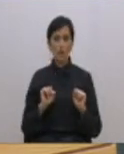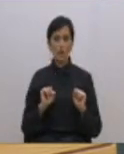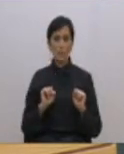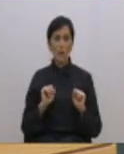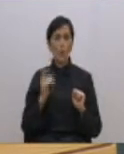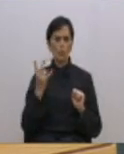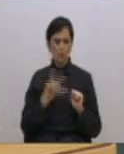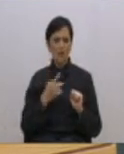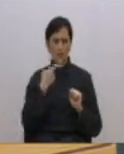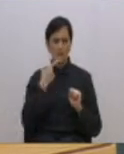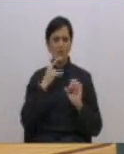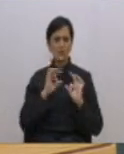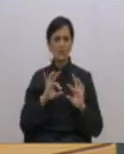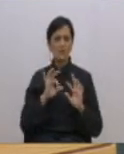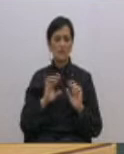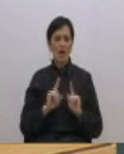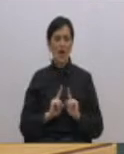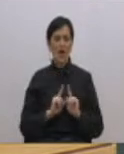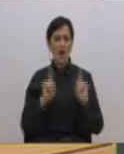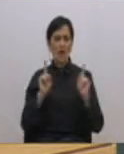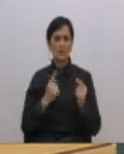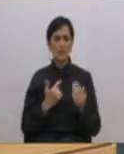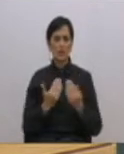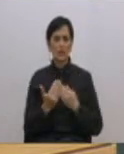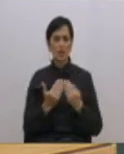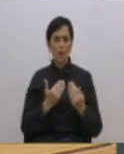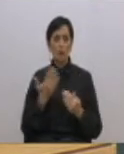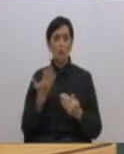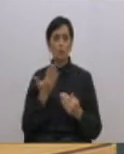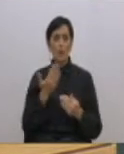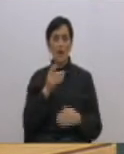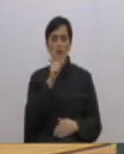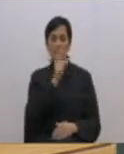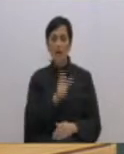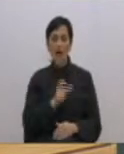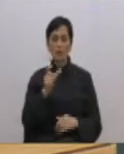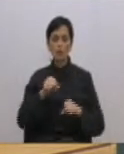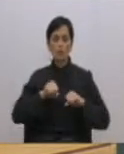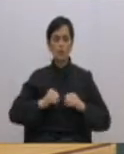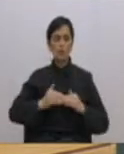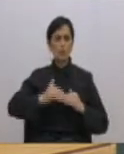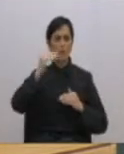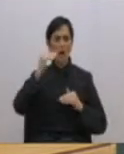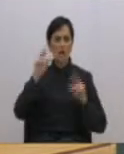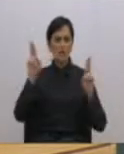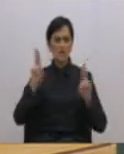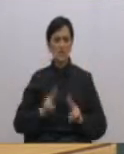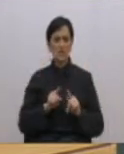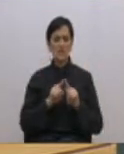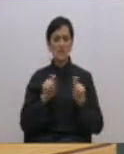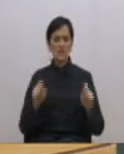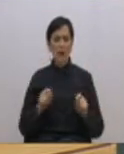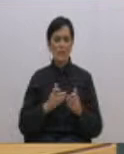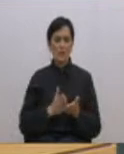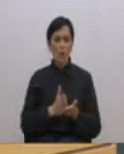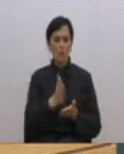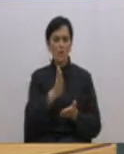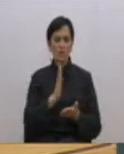აღნიშნო ის განსაკუთრებული დამოკიდებულება, რომელიც ადამიანის უფლებების მაღალი სტანდარტის დამკვიდრებაზე არის